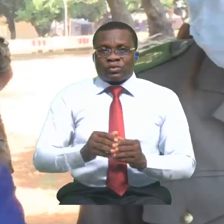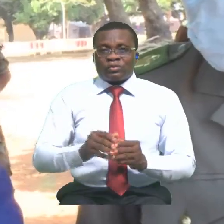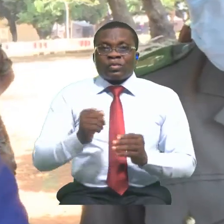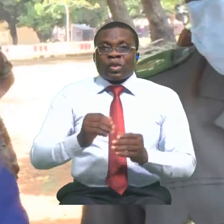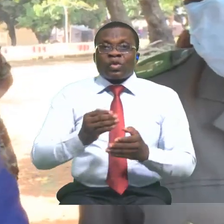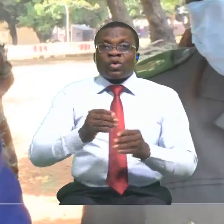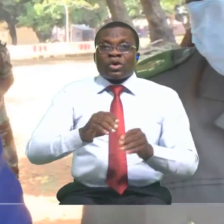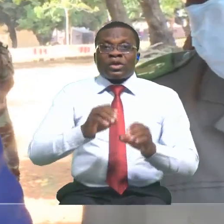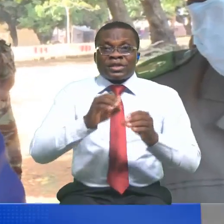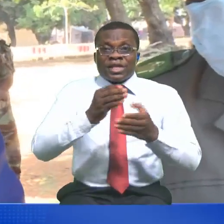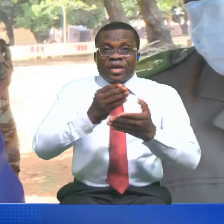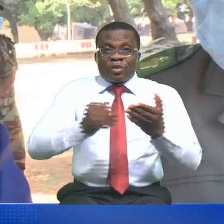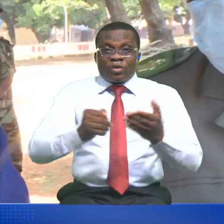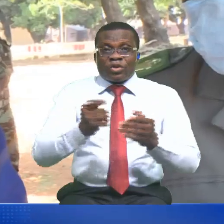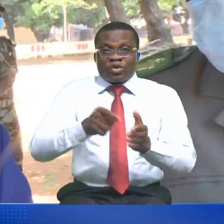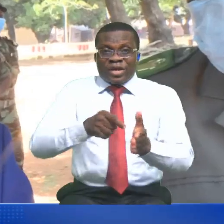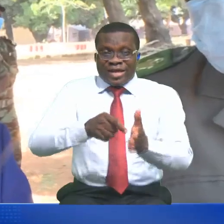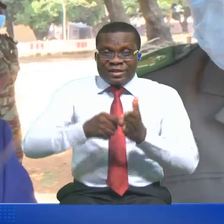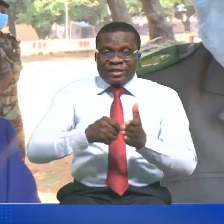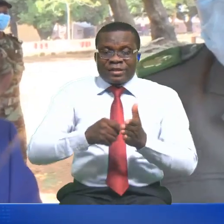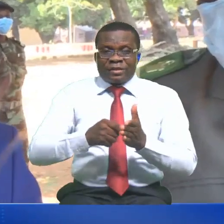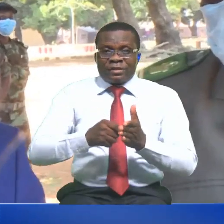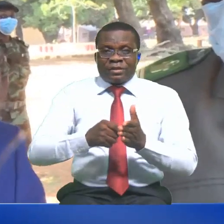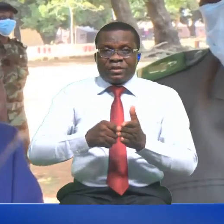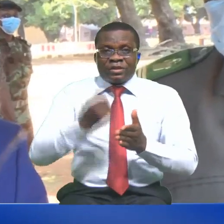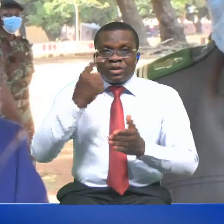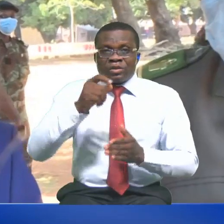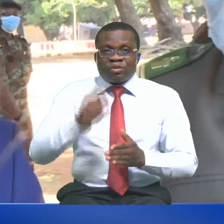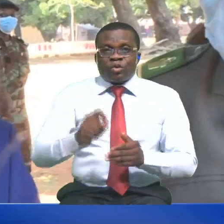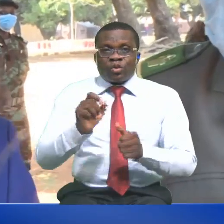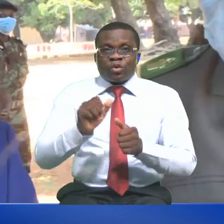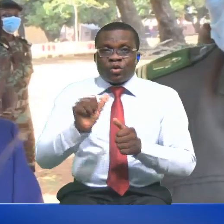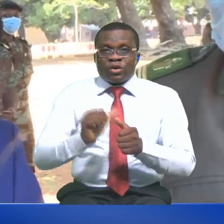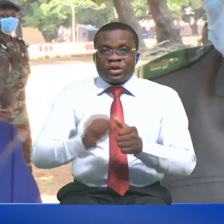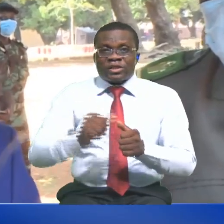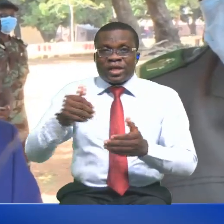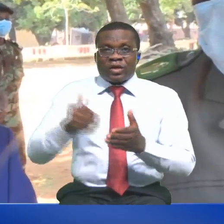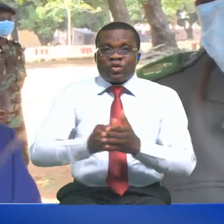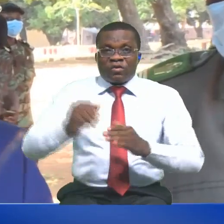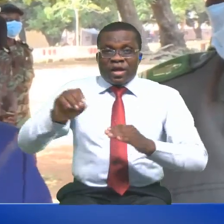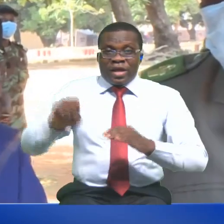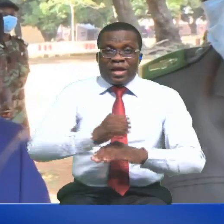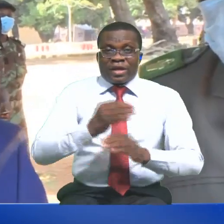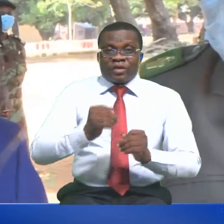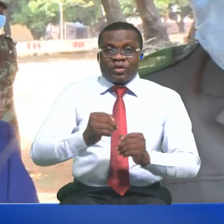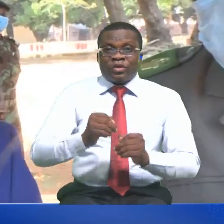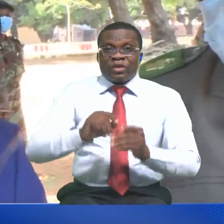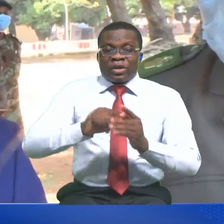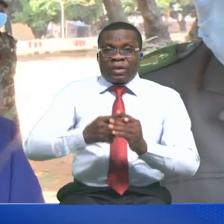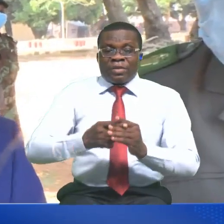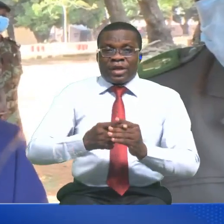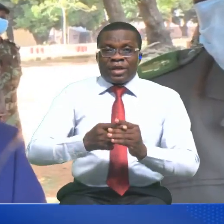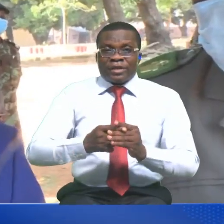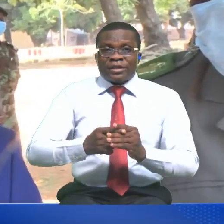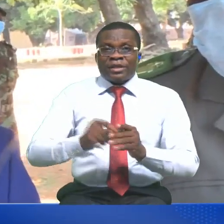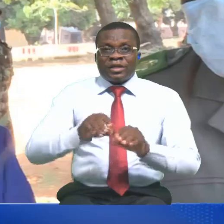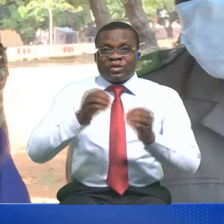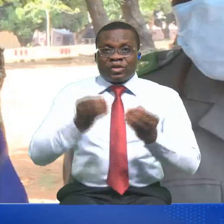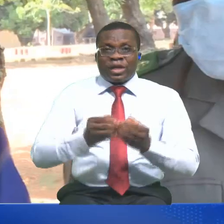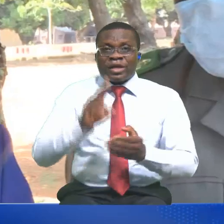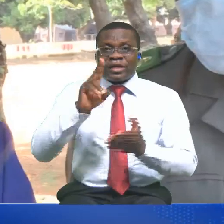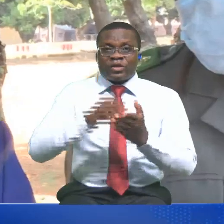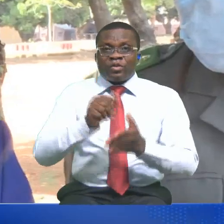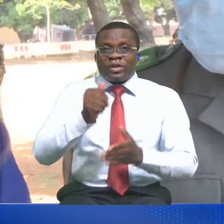que nous avons exigé pour que chaque nouvelle recrue à partir de la classe 2019